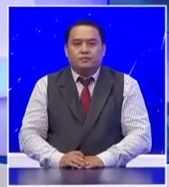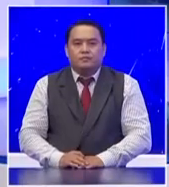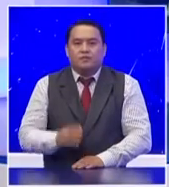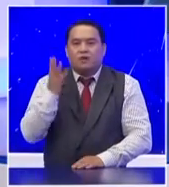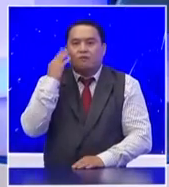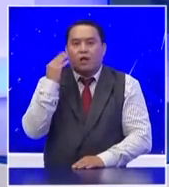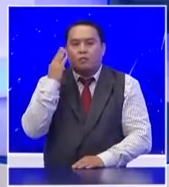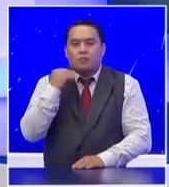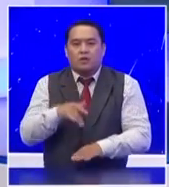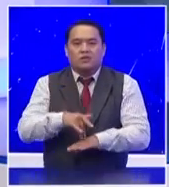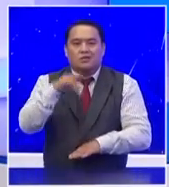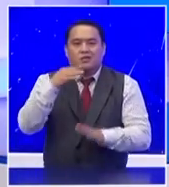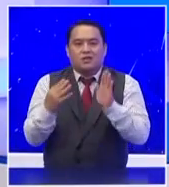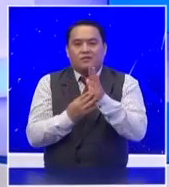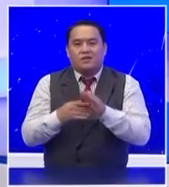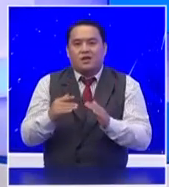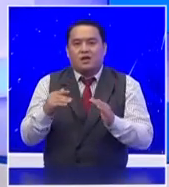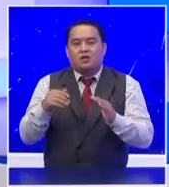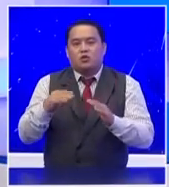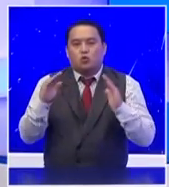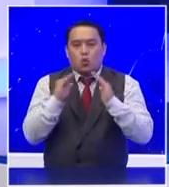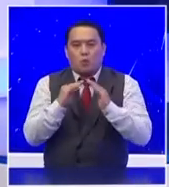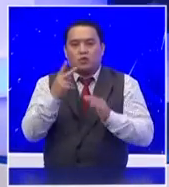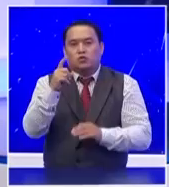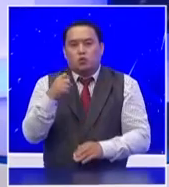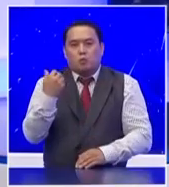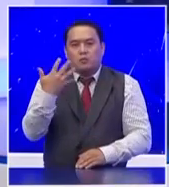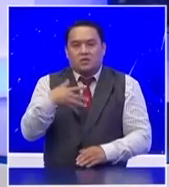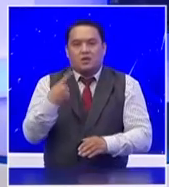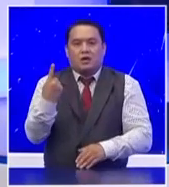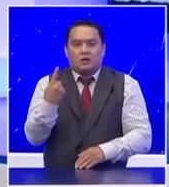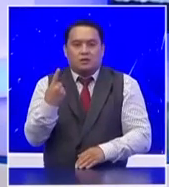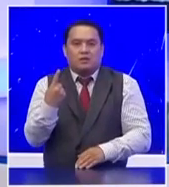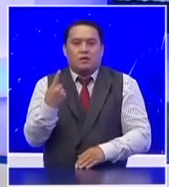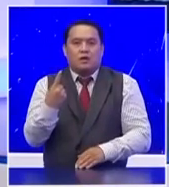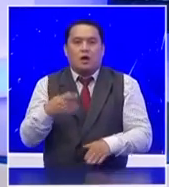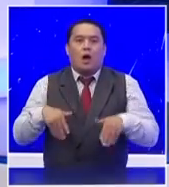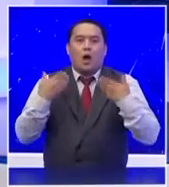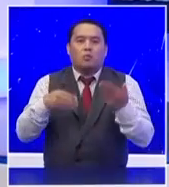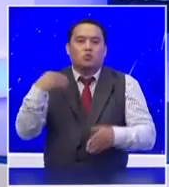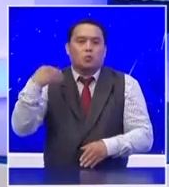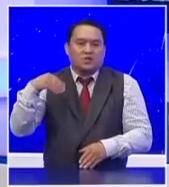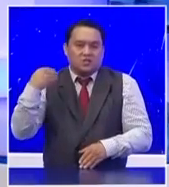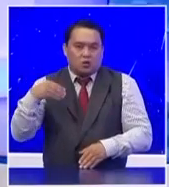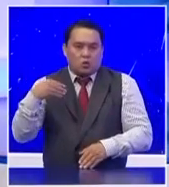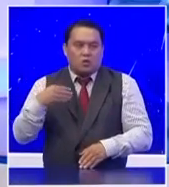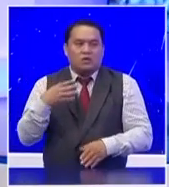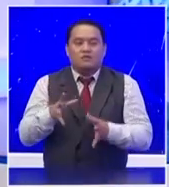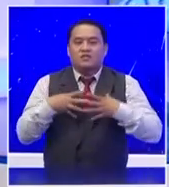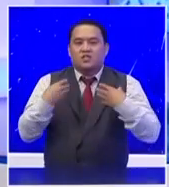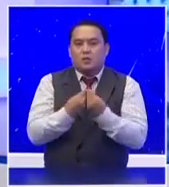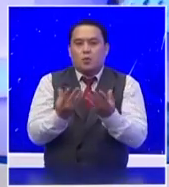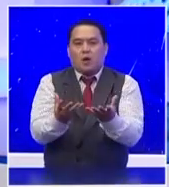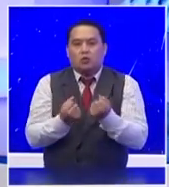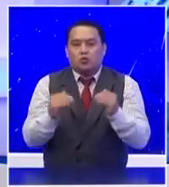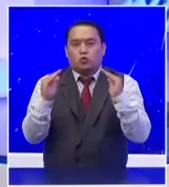В Алматы жильцы 9-этажного дома номер 151 в микрорайоне Зерделе обратились к президенту. Семьи, получившие